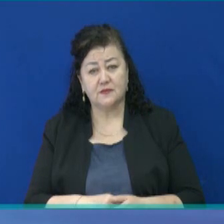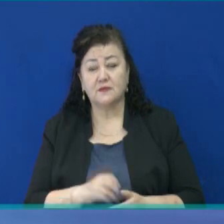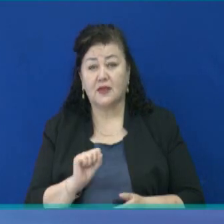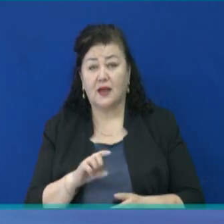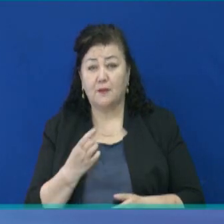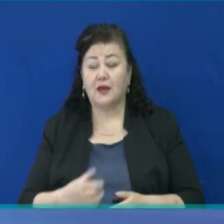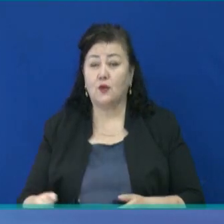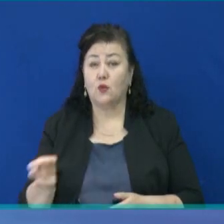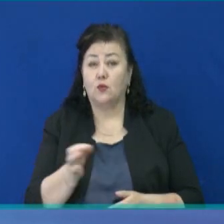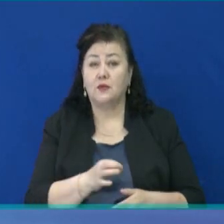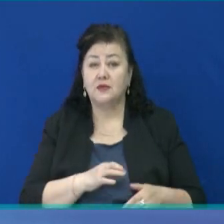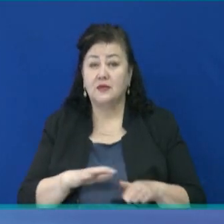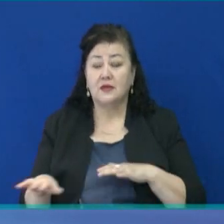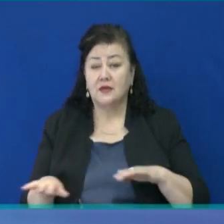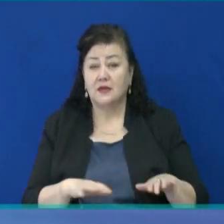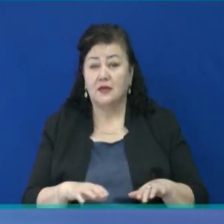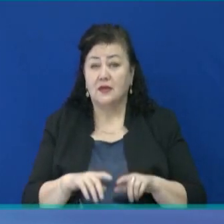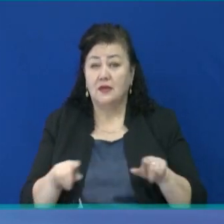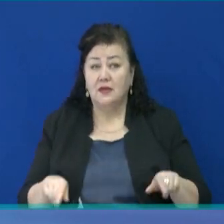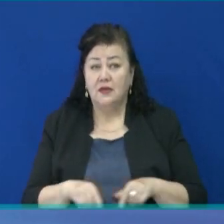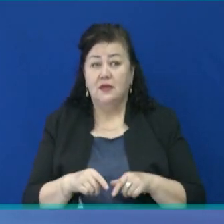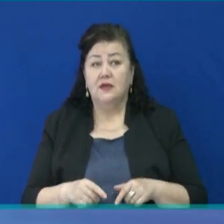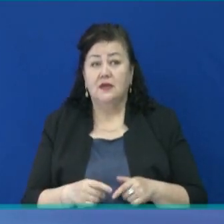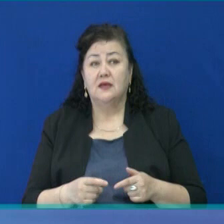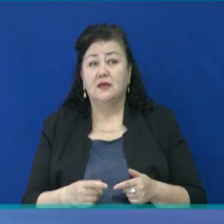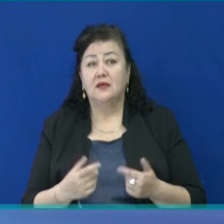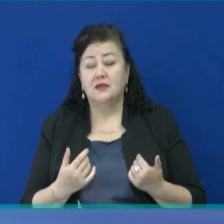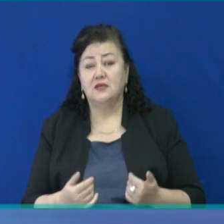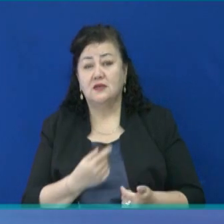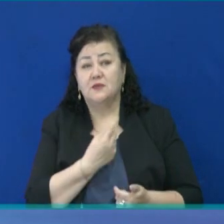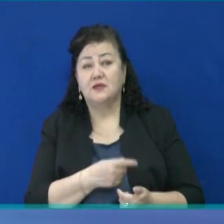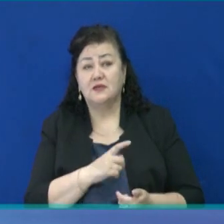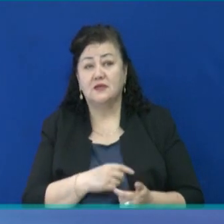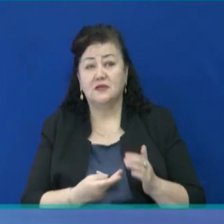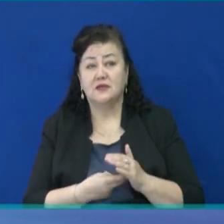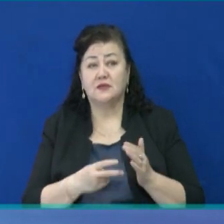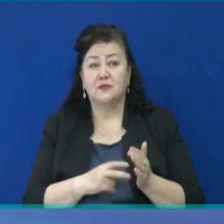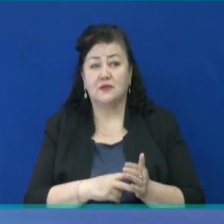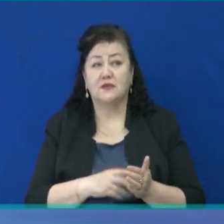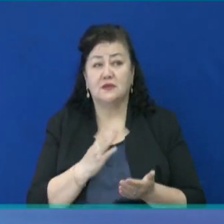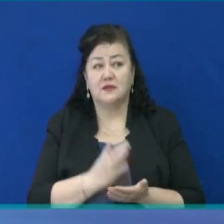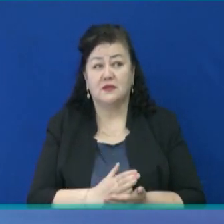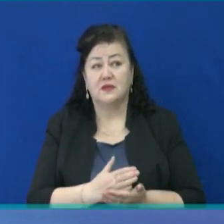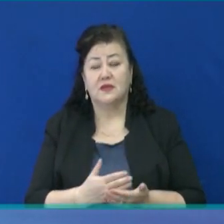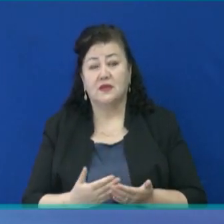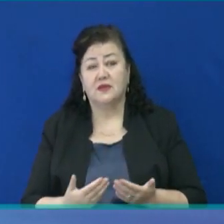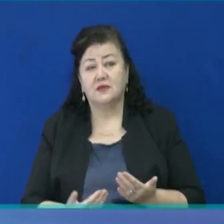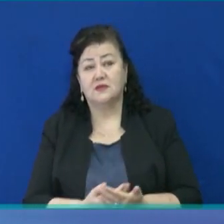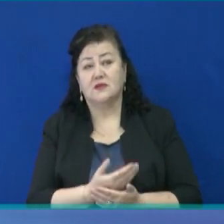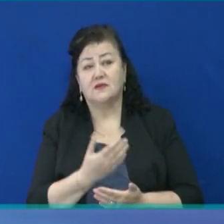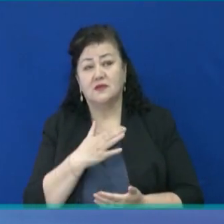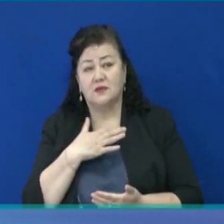Абай облысы құрылғалы денсаулық сақтау саласында ілгерілеушілік басым. Басты жобалар мен жаңалықтар туралы тілшіміз